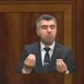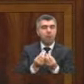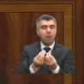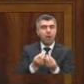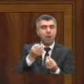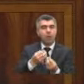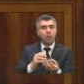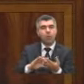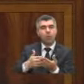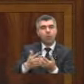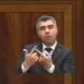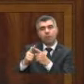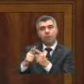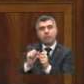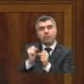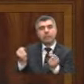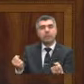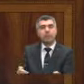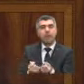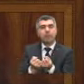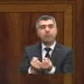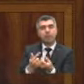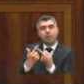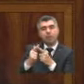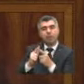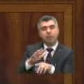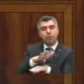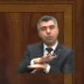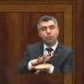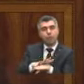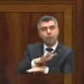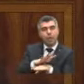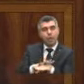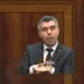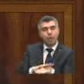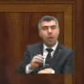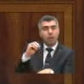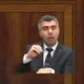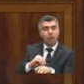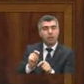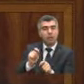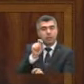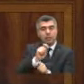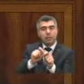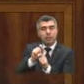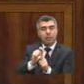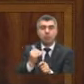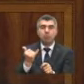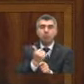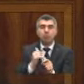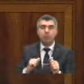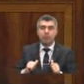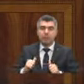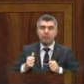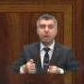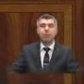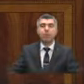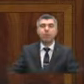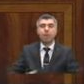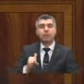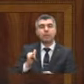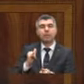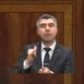الأولويات والحاجيات التنموية على مستوى الجهوي، وتساهم في تحقيق تعبئة